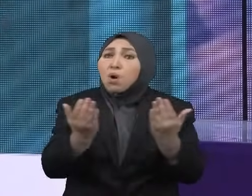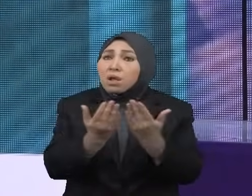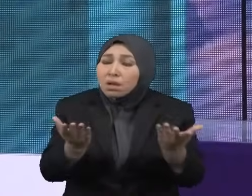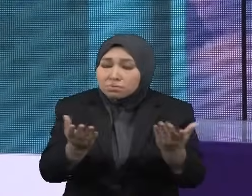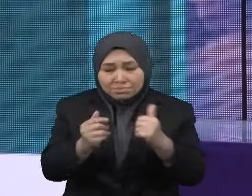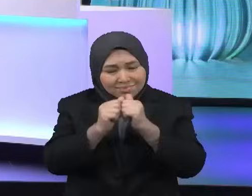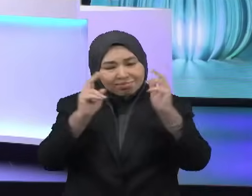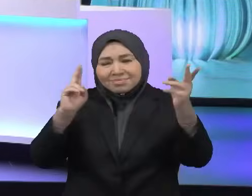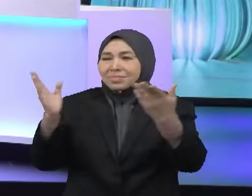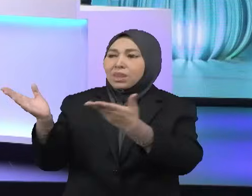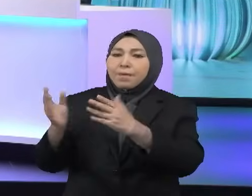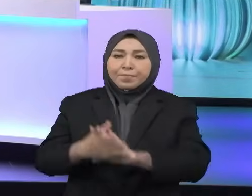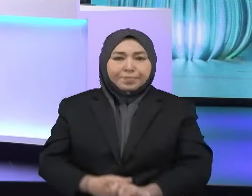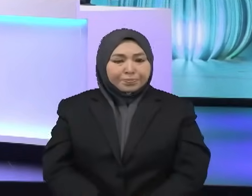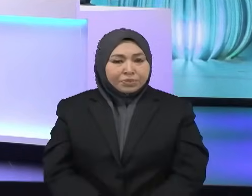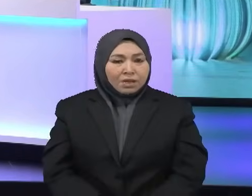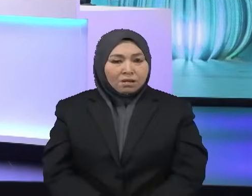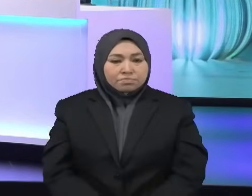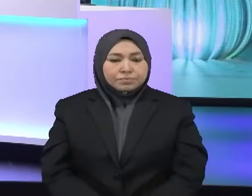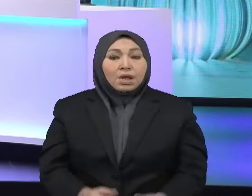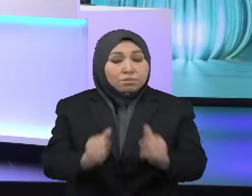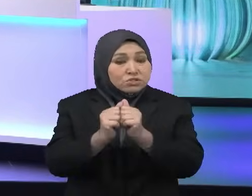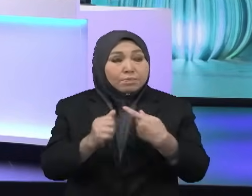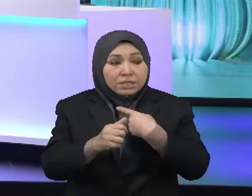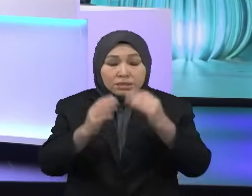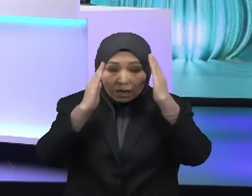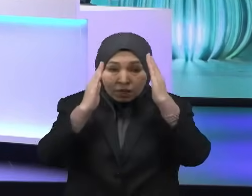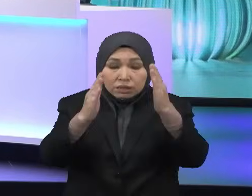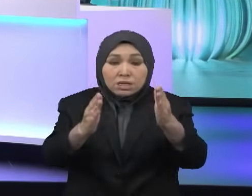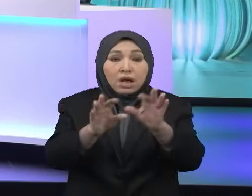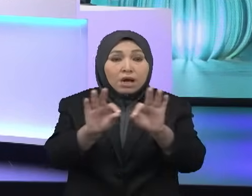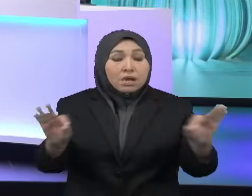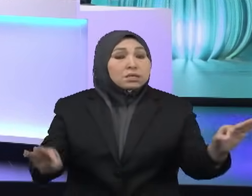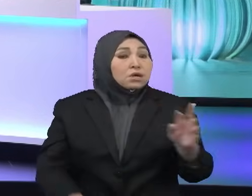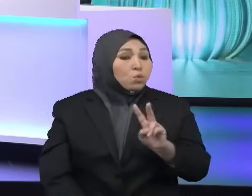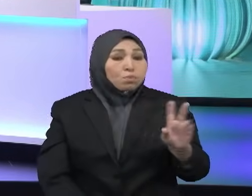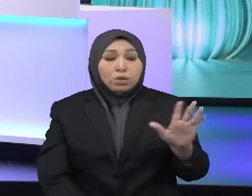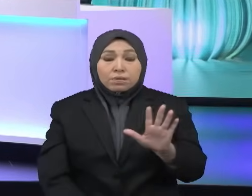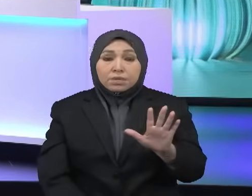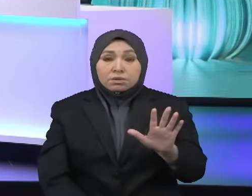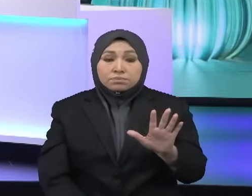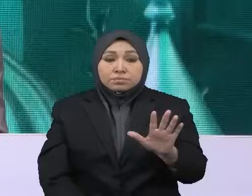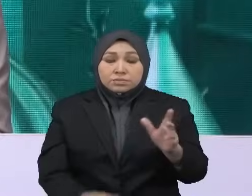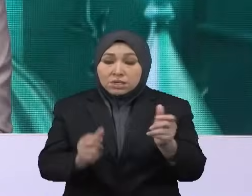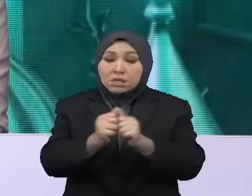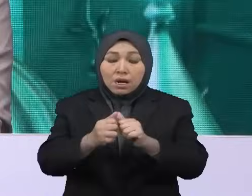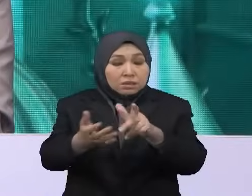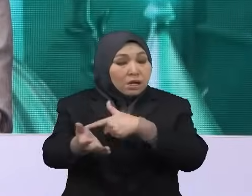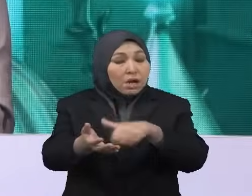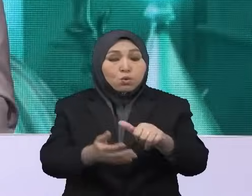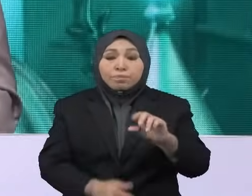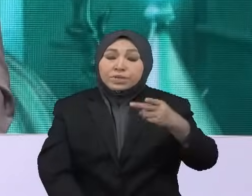Ustaz Tirmizi. Sila, Ustaz. Baik, sama-sama kita hayati pula ayat yang ke-25 dengan Tarannum